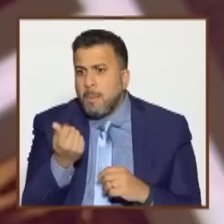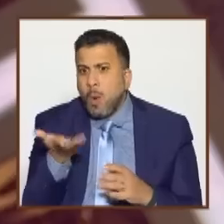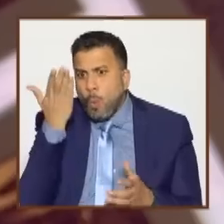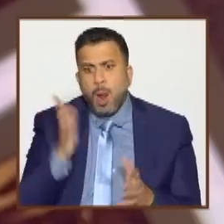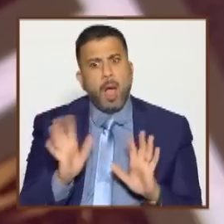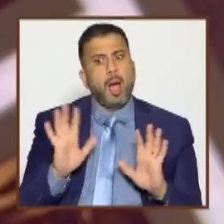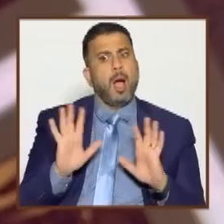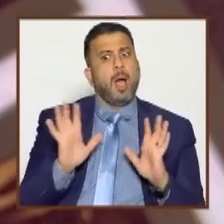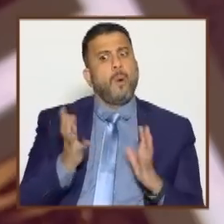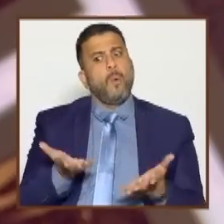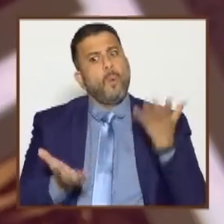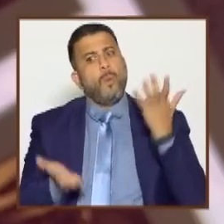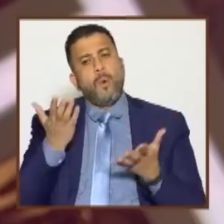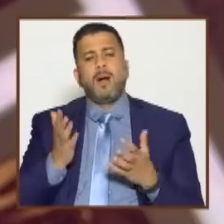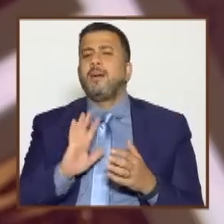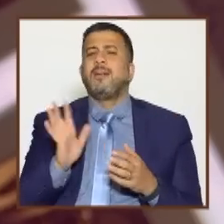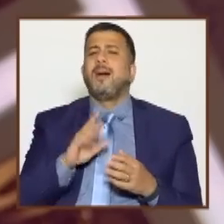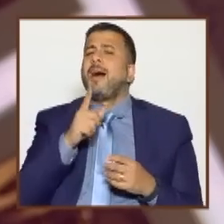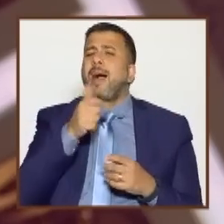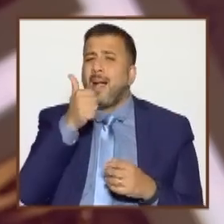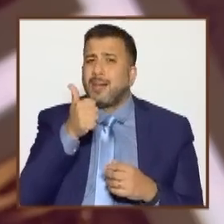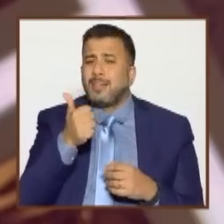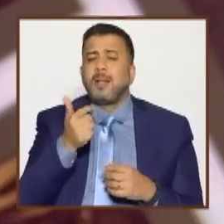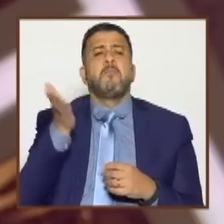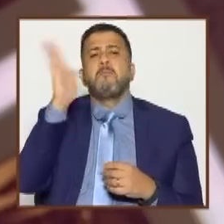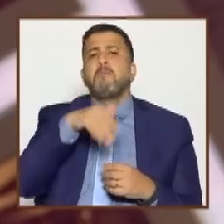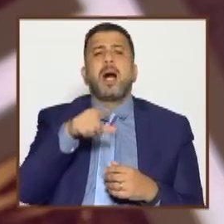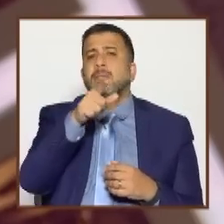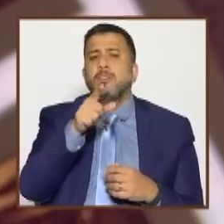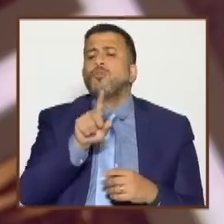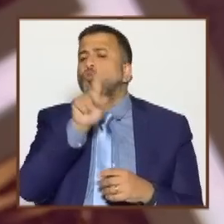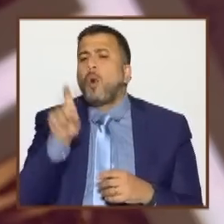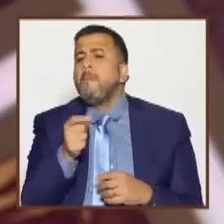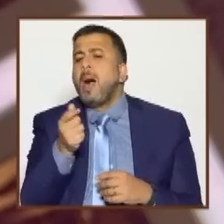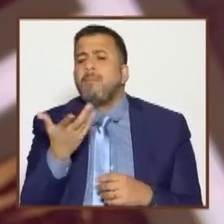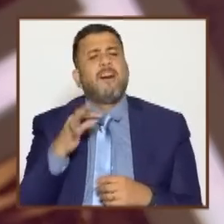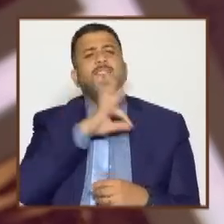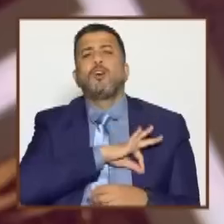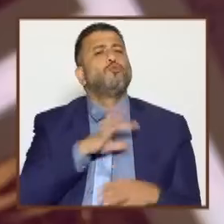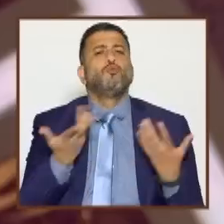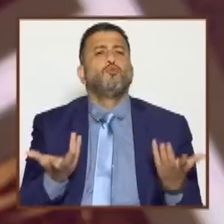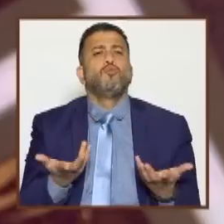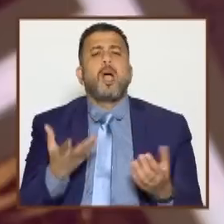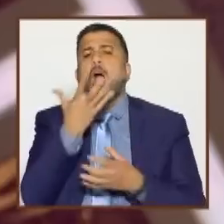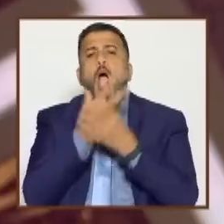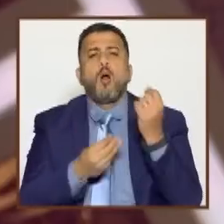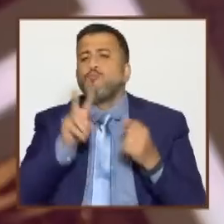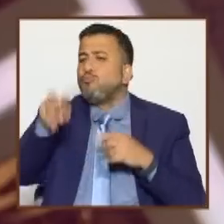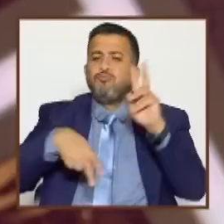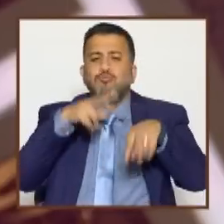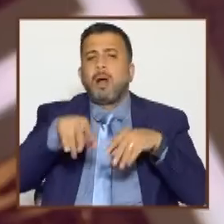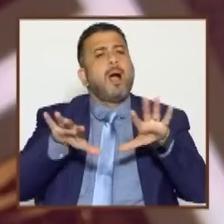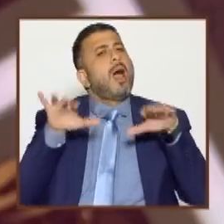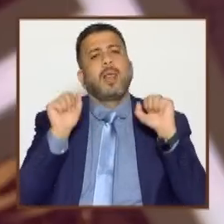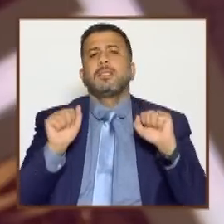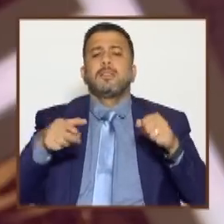مثلا، يعني الواحد ينتهي، يعني وش يستفيد الآن؟ يستفيد الوالد أو الوالدة لما يسألون عن الأسعار ويكتشفون